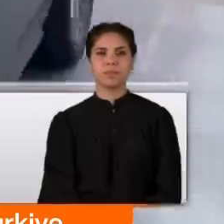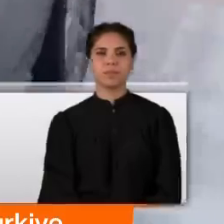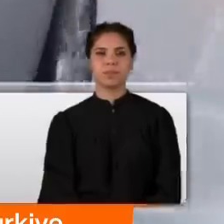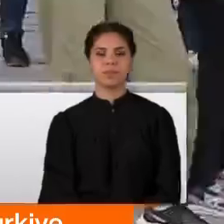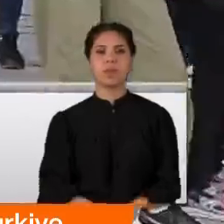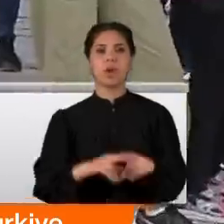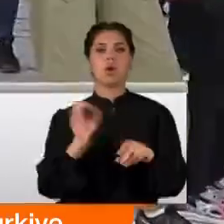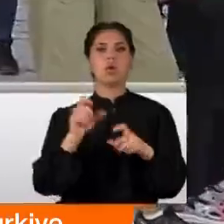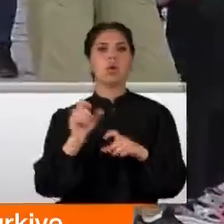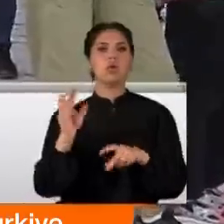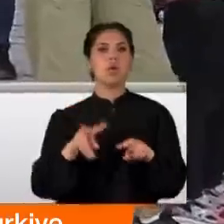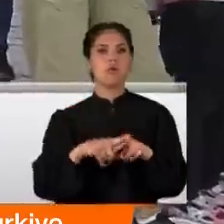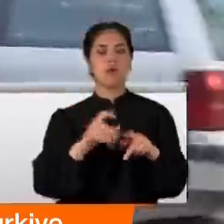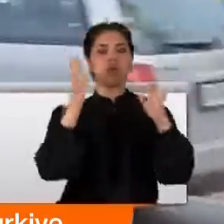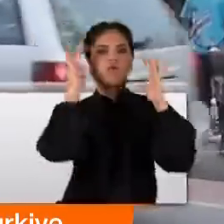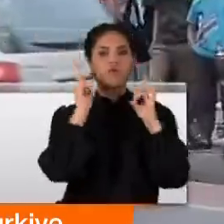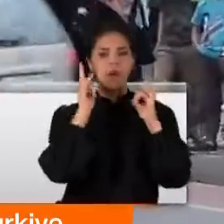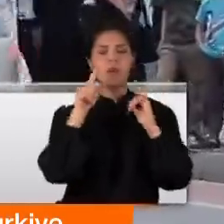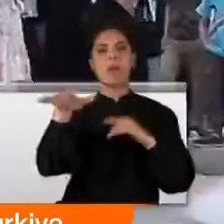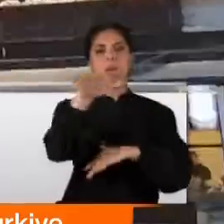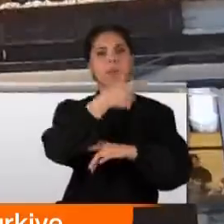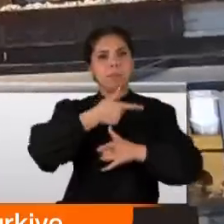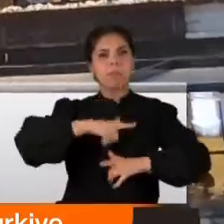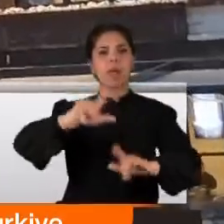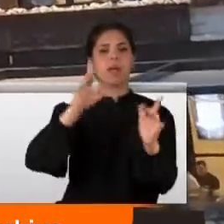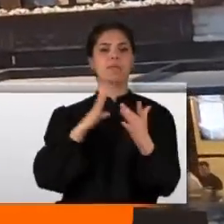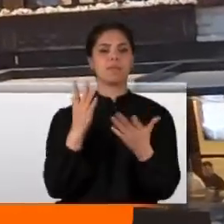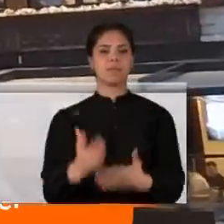Kosova'da da camilerden teşrik tekbirleri okundu